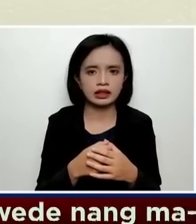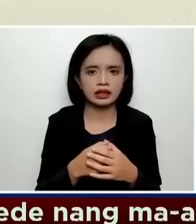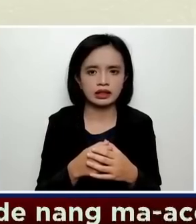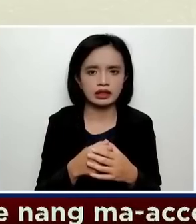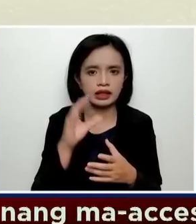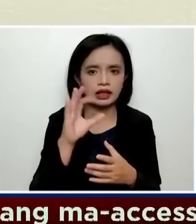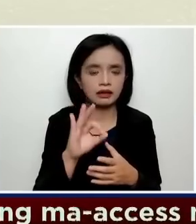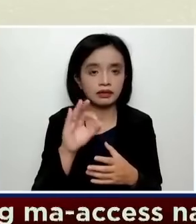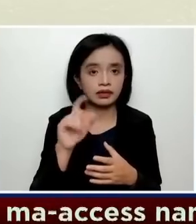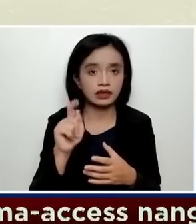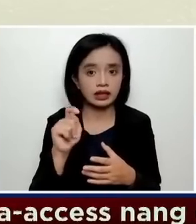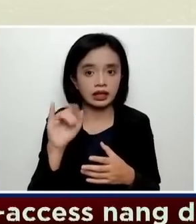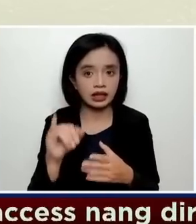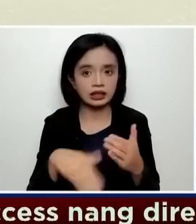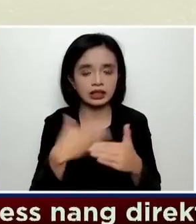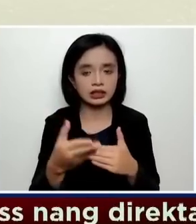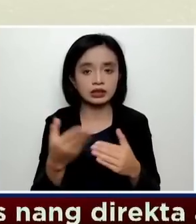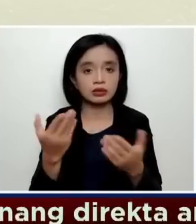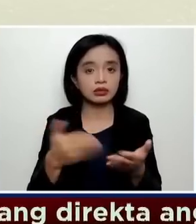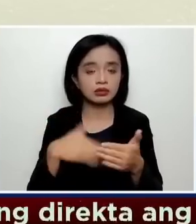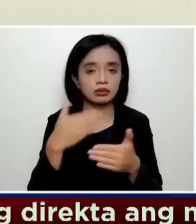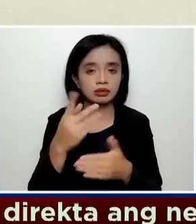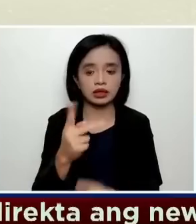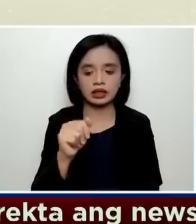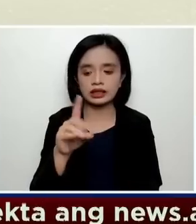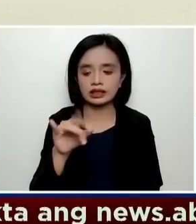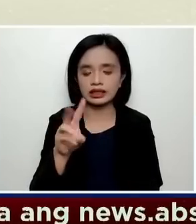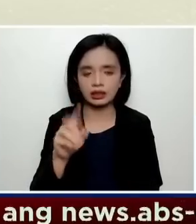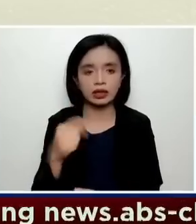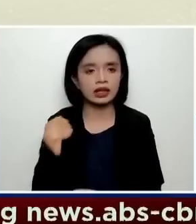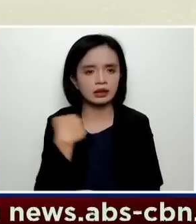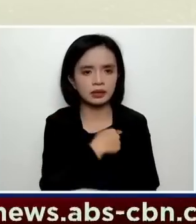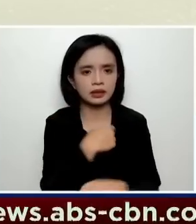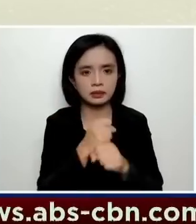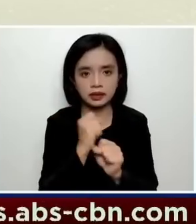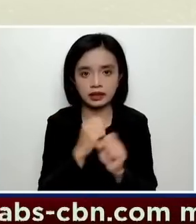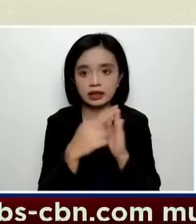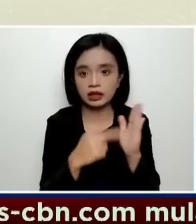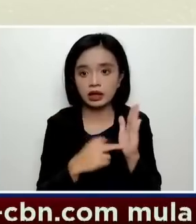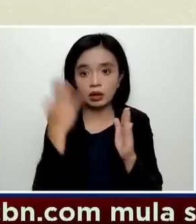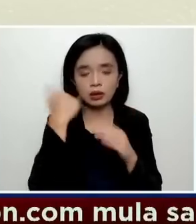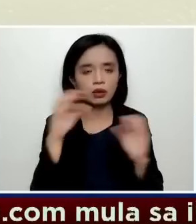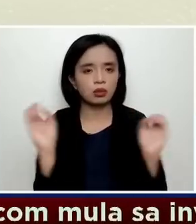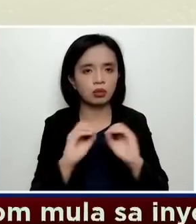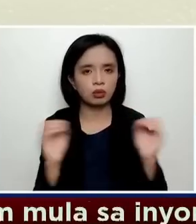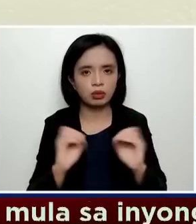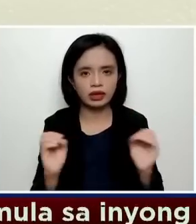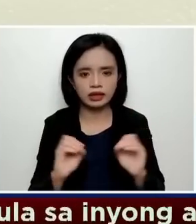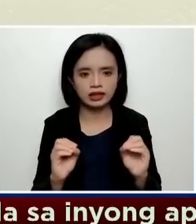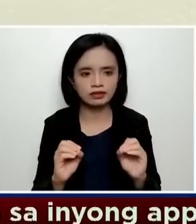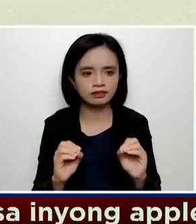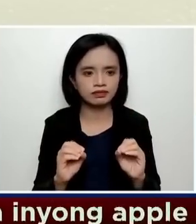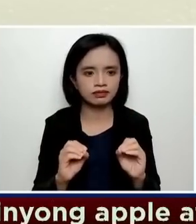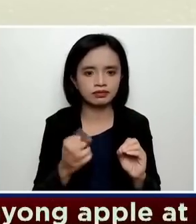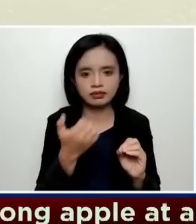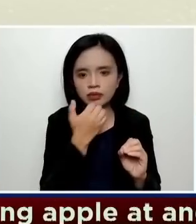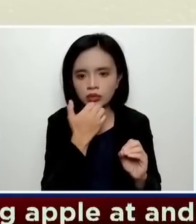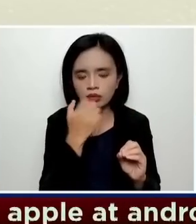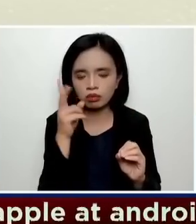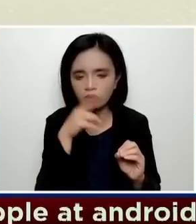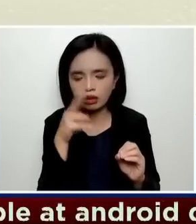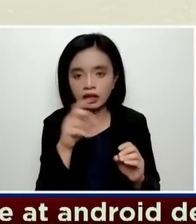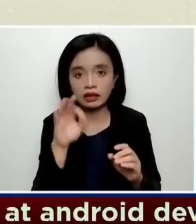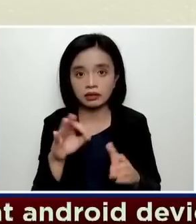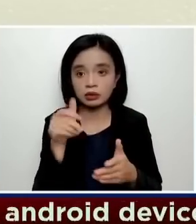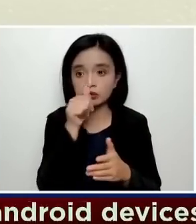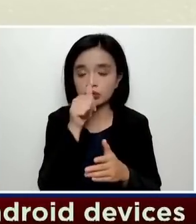going to Kadiwa. Ginagawa pa natin yung mechanics yan para wala tayong leakages pagdating sa ganyan dahil yung asukal na pumasok